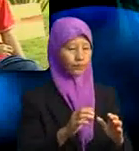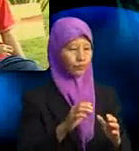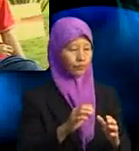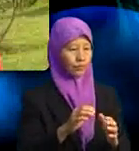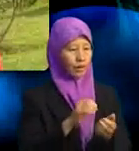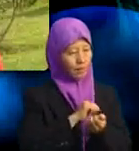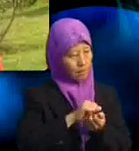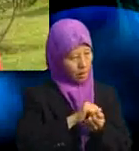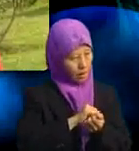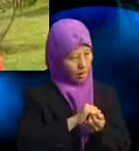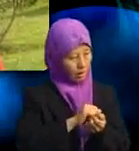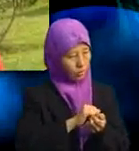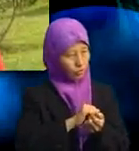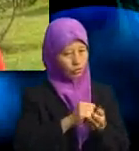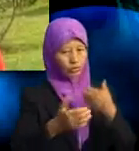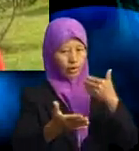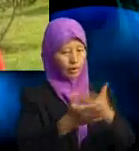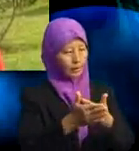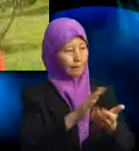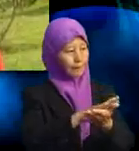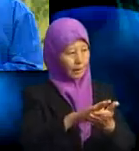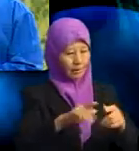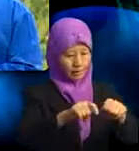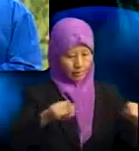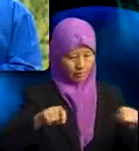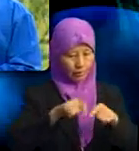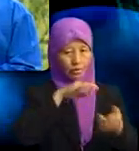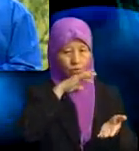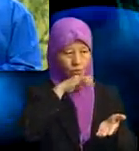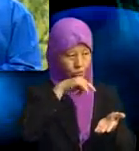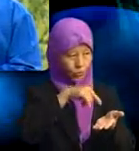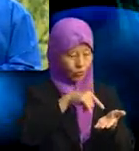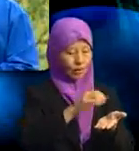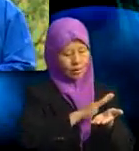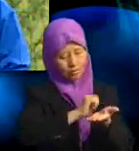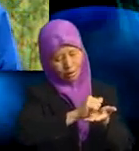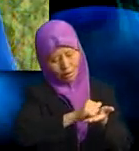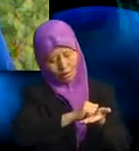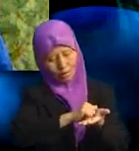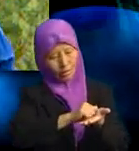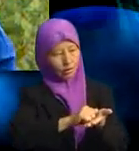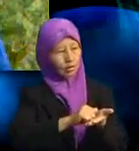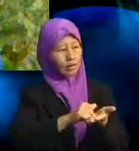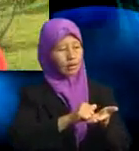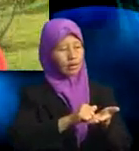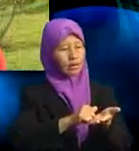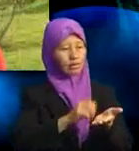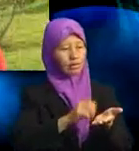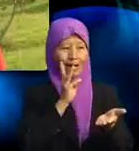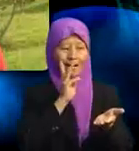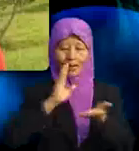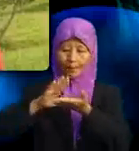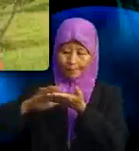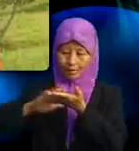Cara-caranya ialah basuh sehingga bersih di tempat yang terkena najis tu dengan menggunakan air